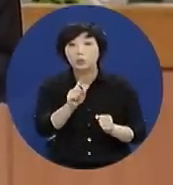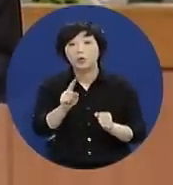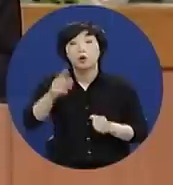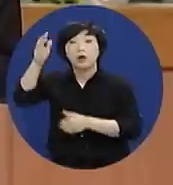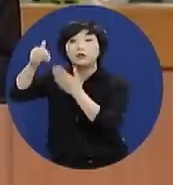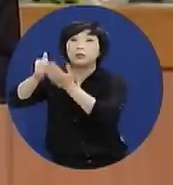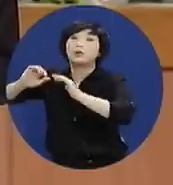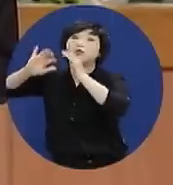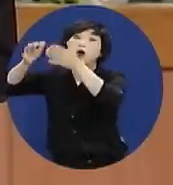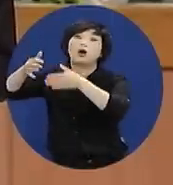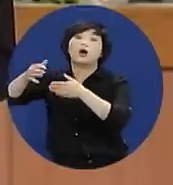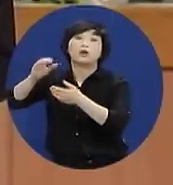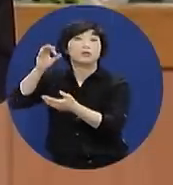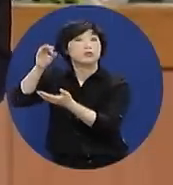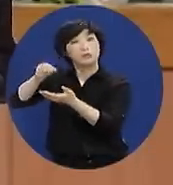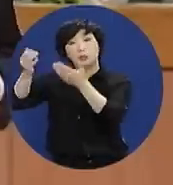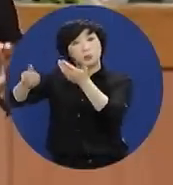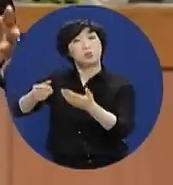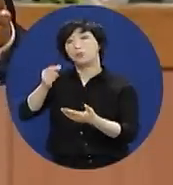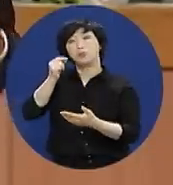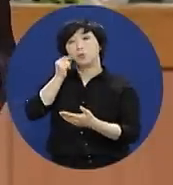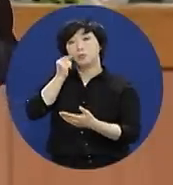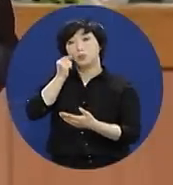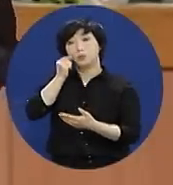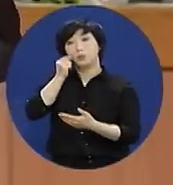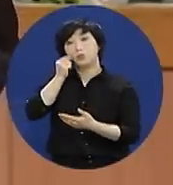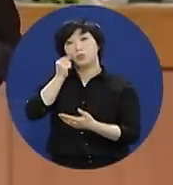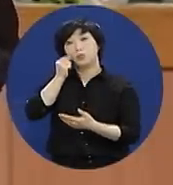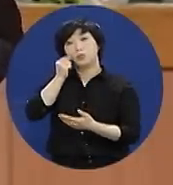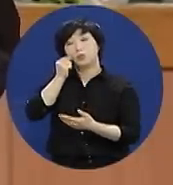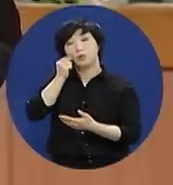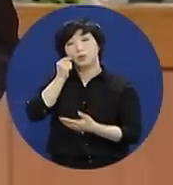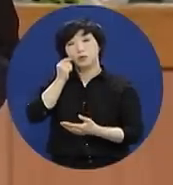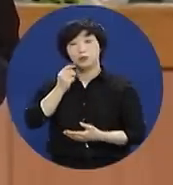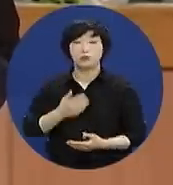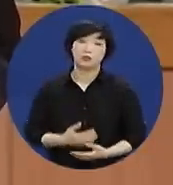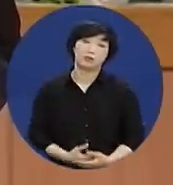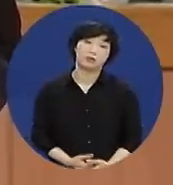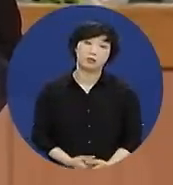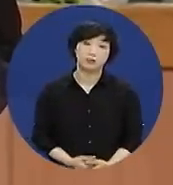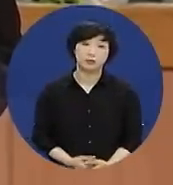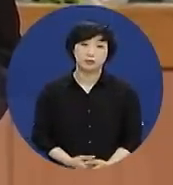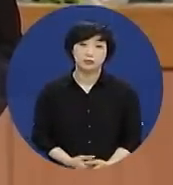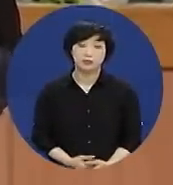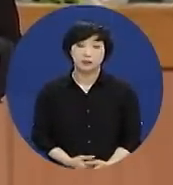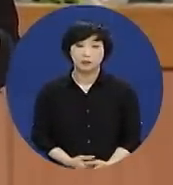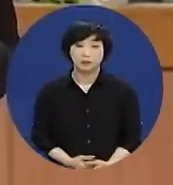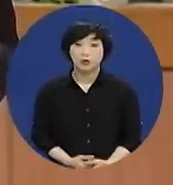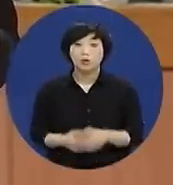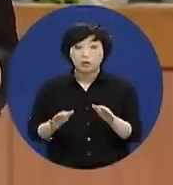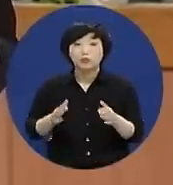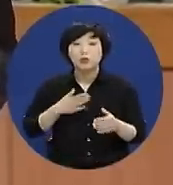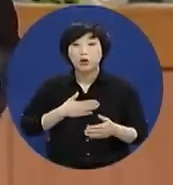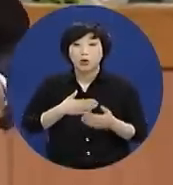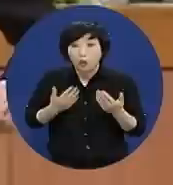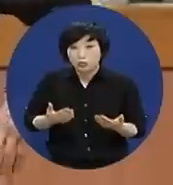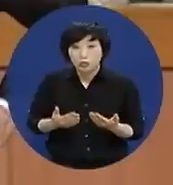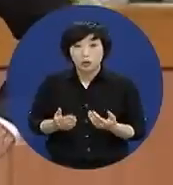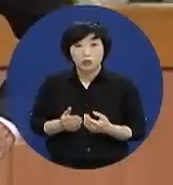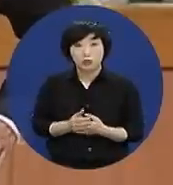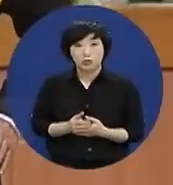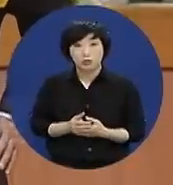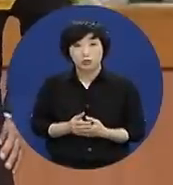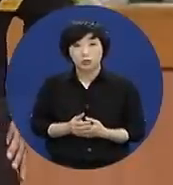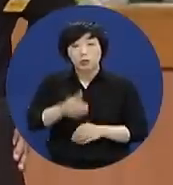神の国を受け継ぐことができませんそうなるとどうなり